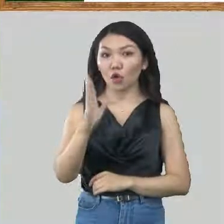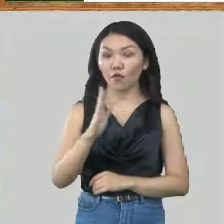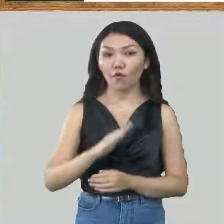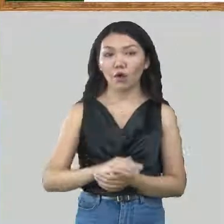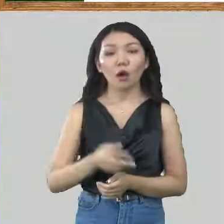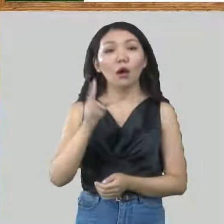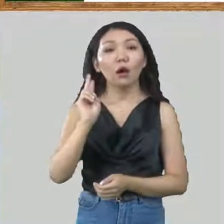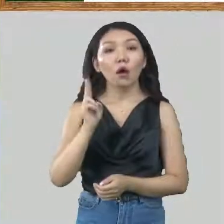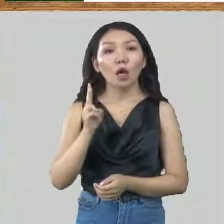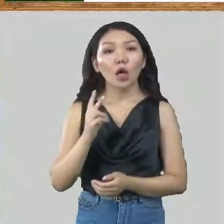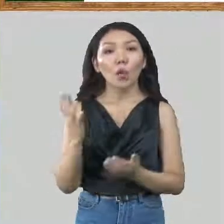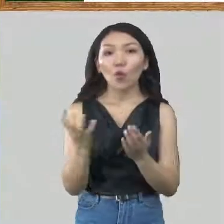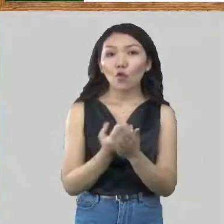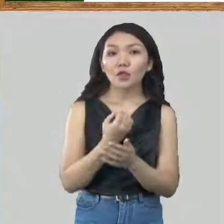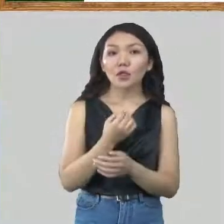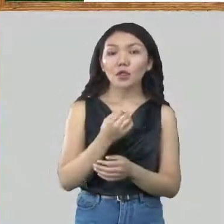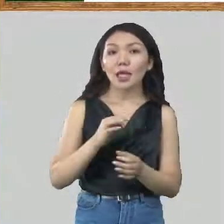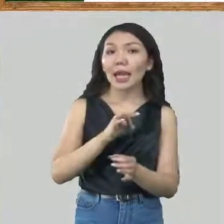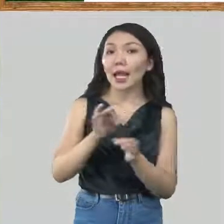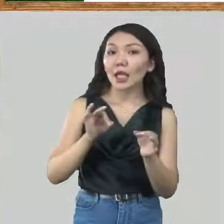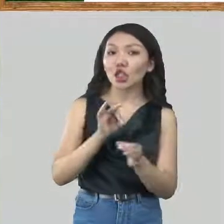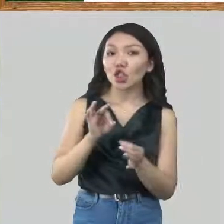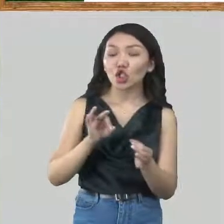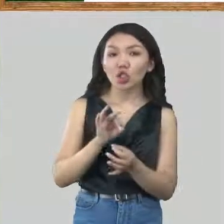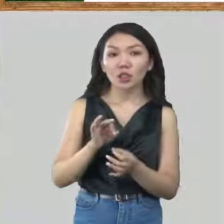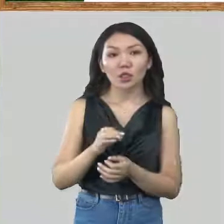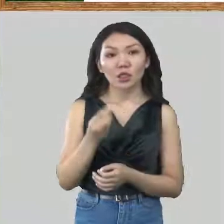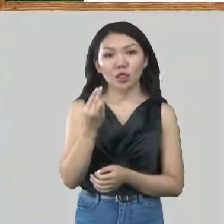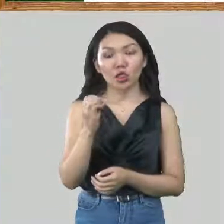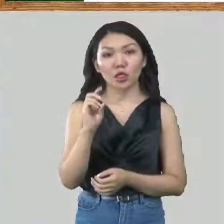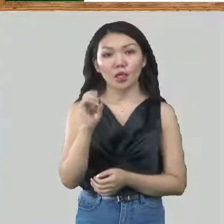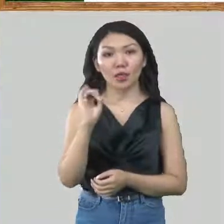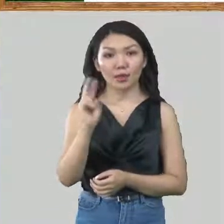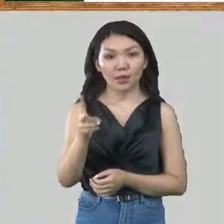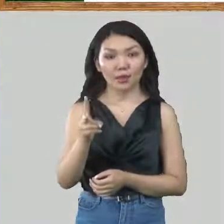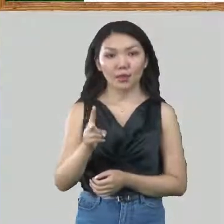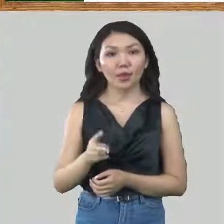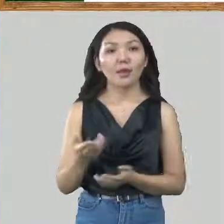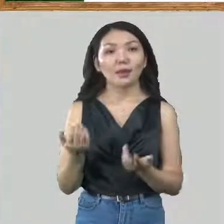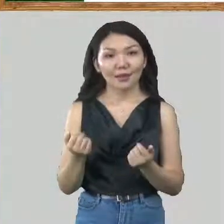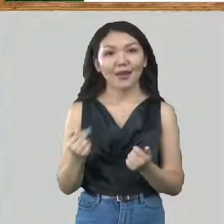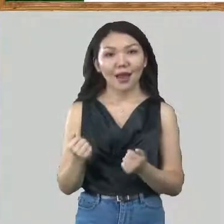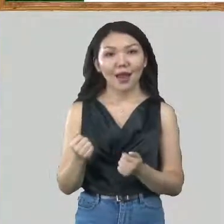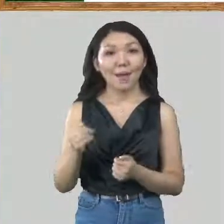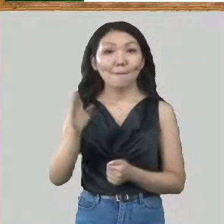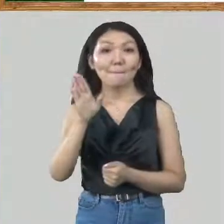Кому взять лишний шарик? Да, конечно, вы правы, Белоснежке.